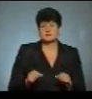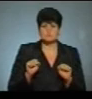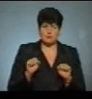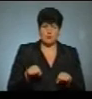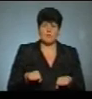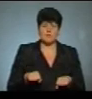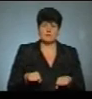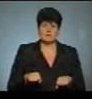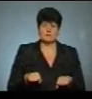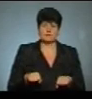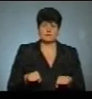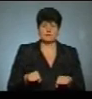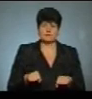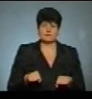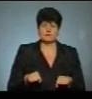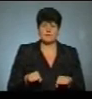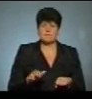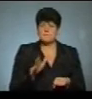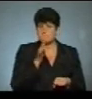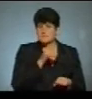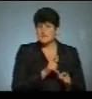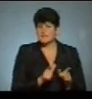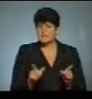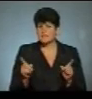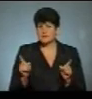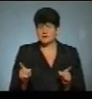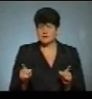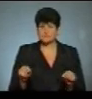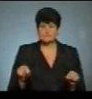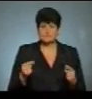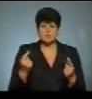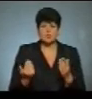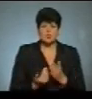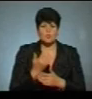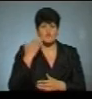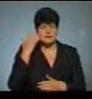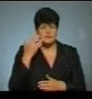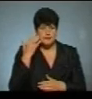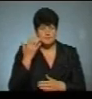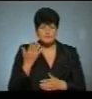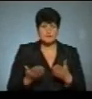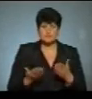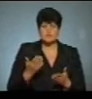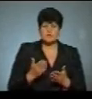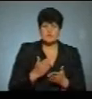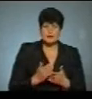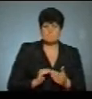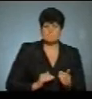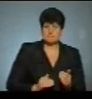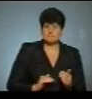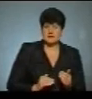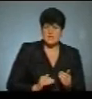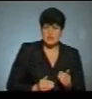змога інкубаційного періоду зародження нових ідей. От якщо якісь є